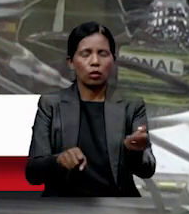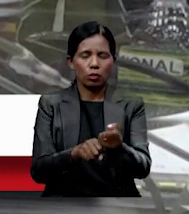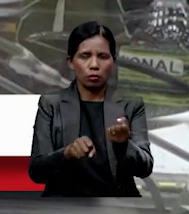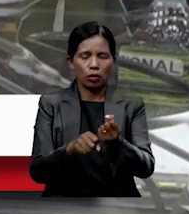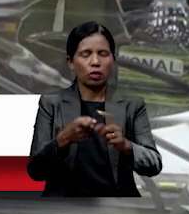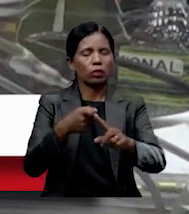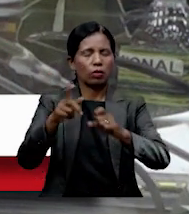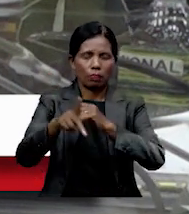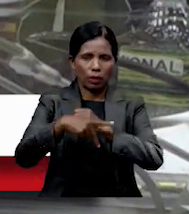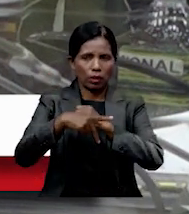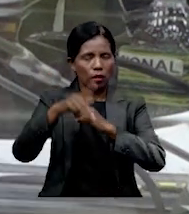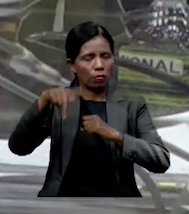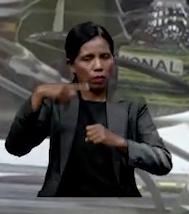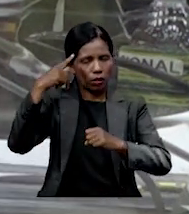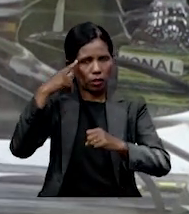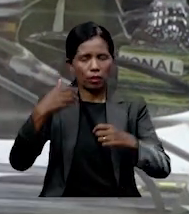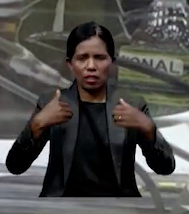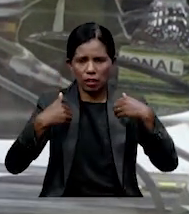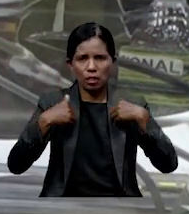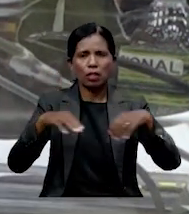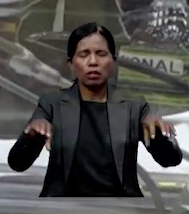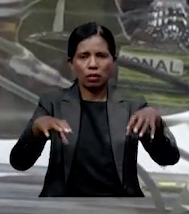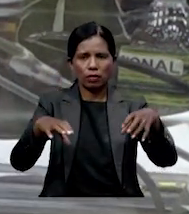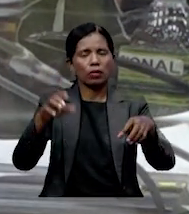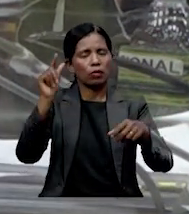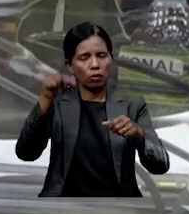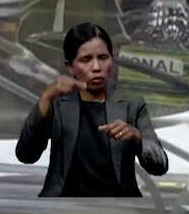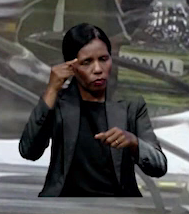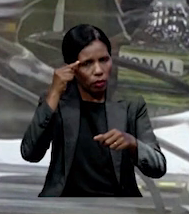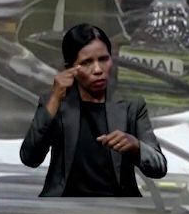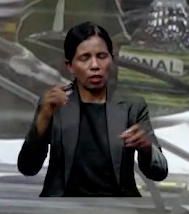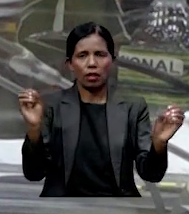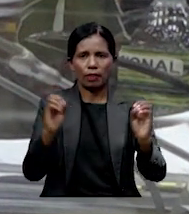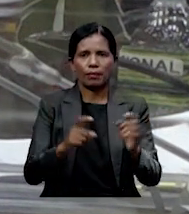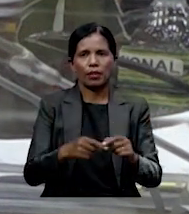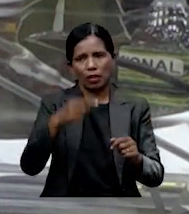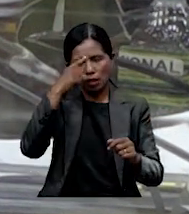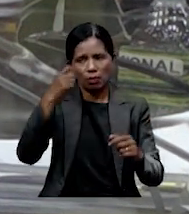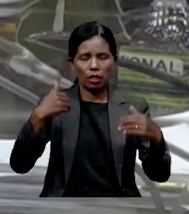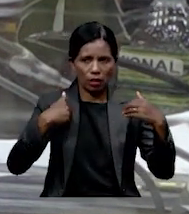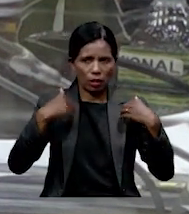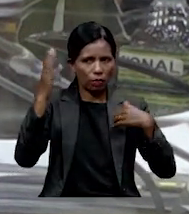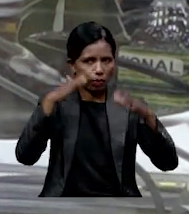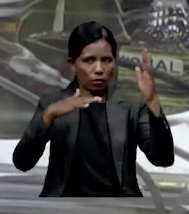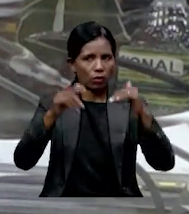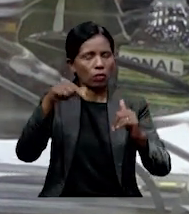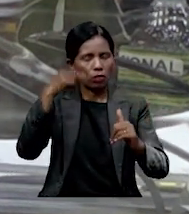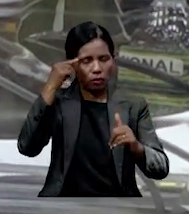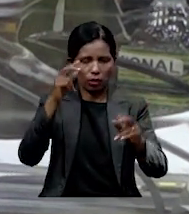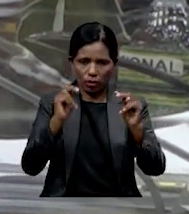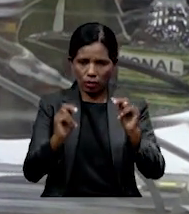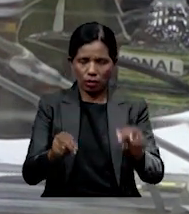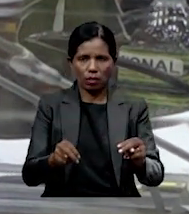balu. Haula tenene iha coordenação ho governo kalai. Tamba no fim, quando iha problema, governo mos tem que